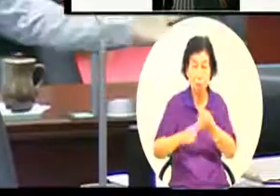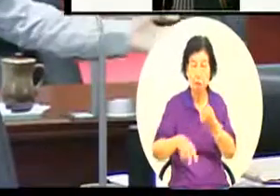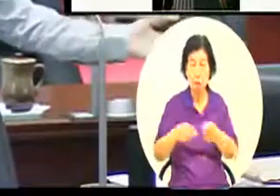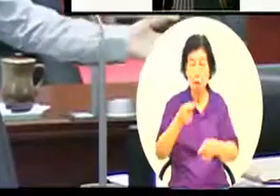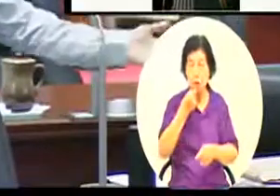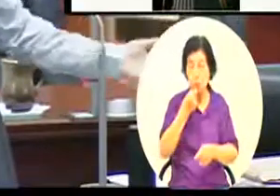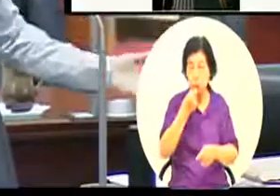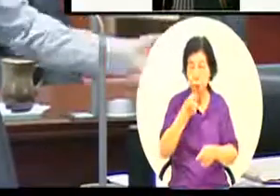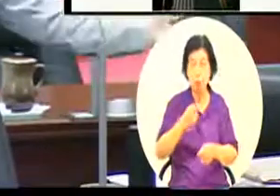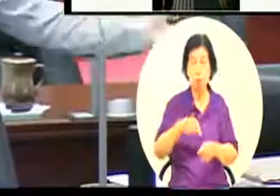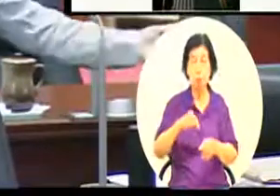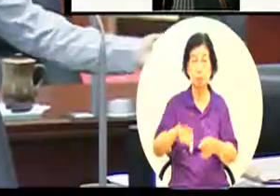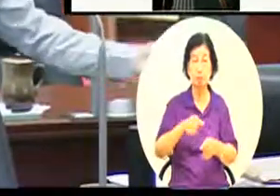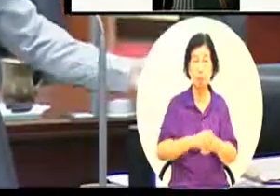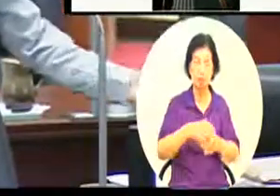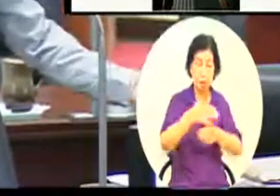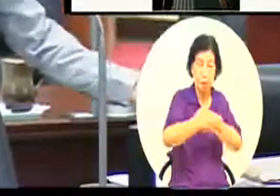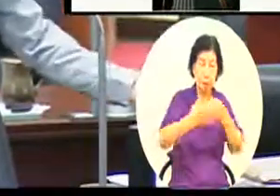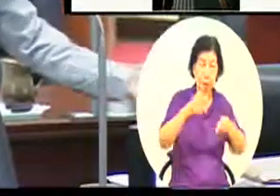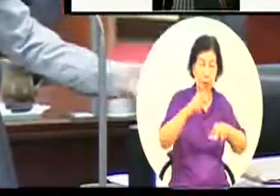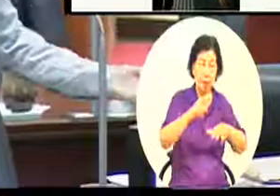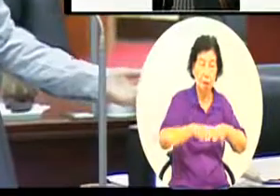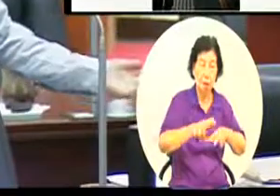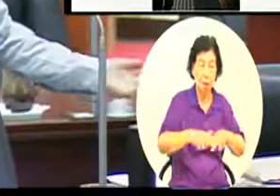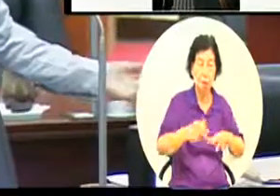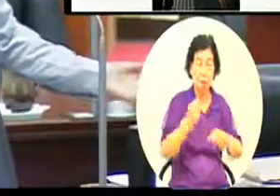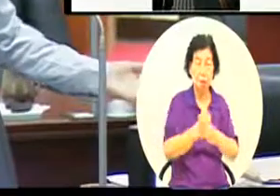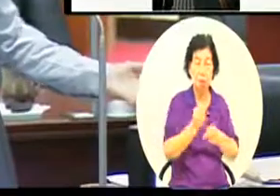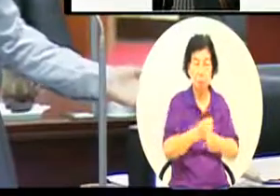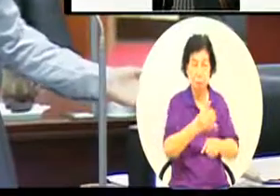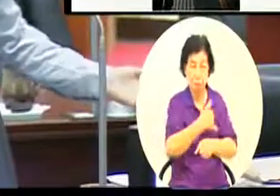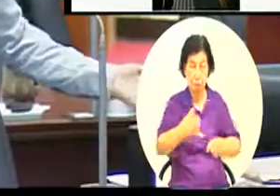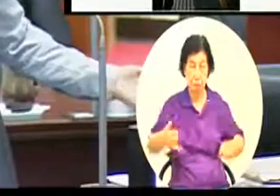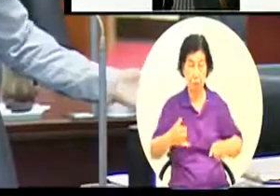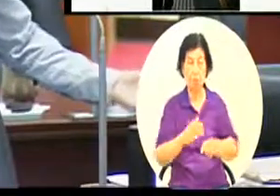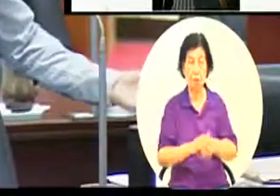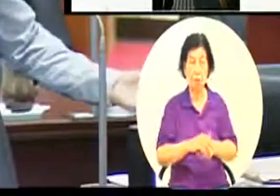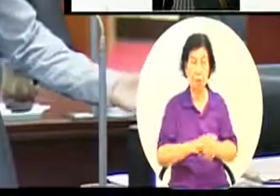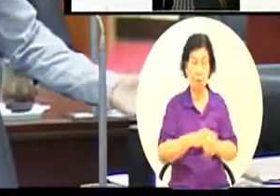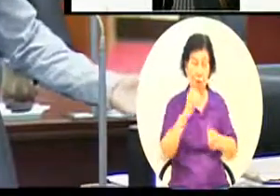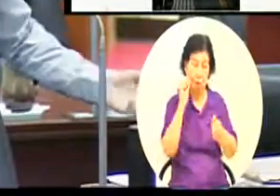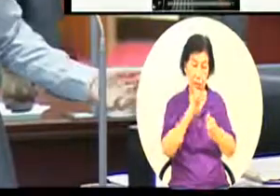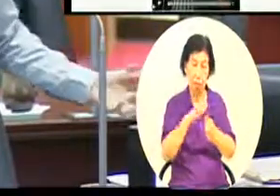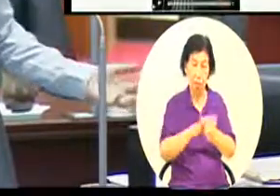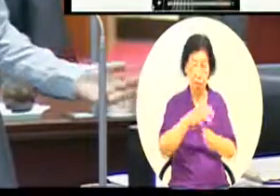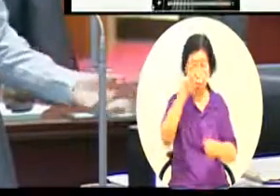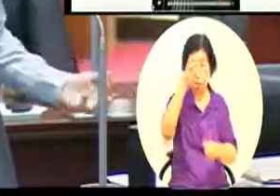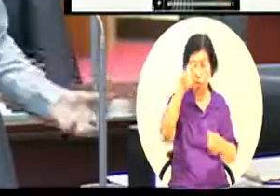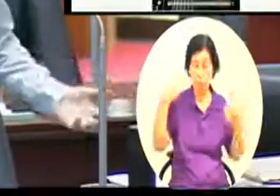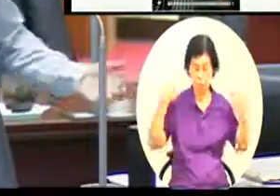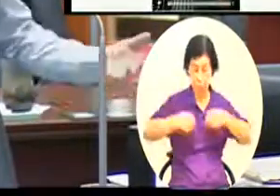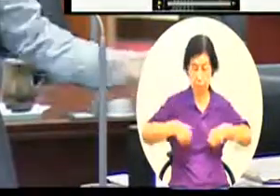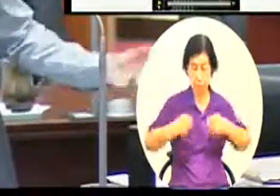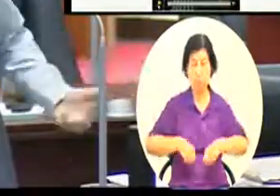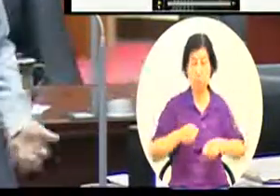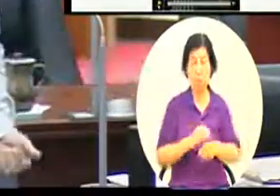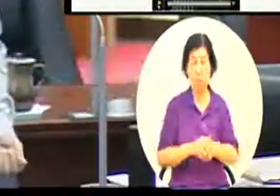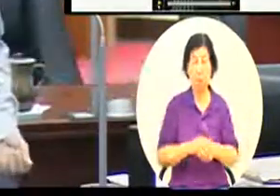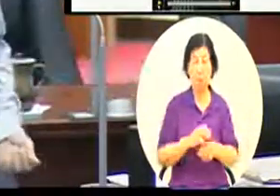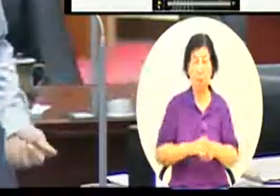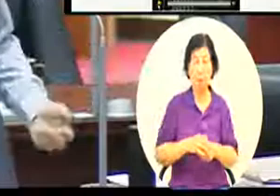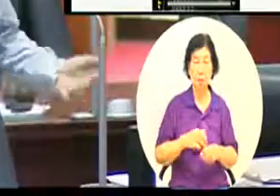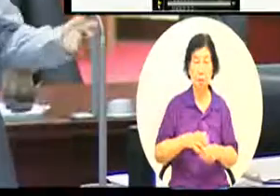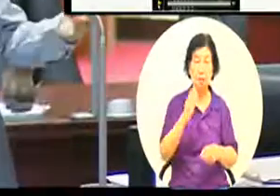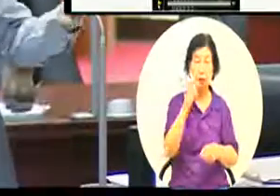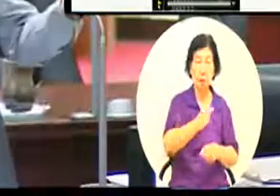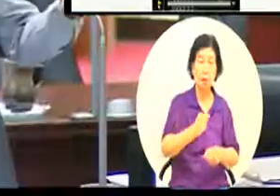还有一个保全人员也要应有一个体制嘛， 一套 SOP 嘛。高雄市整个一套 SOP 都没